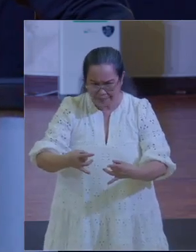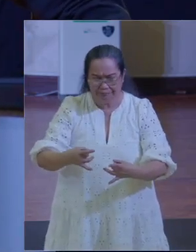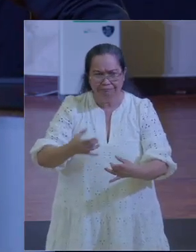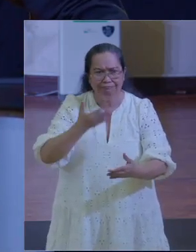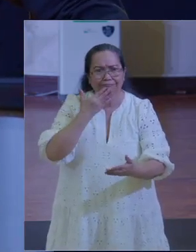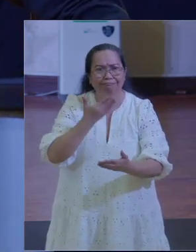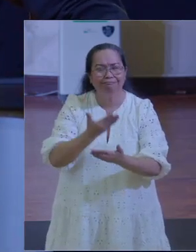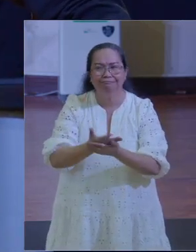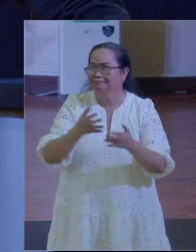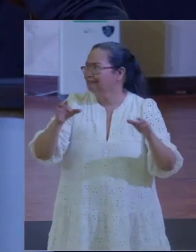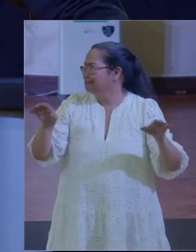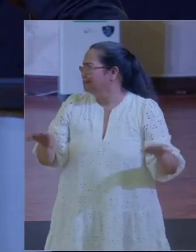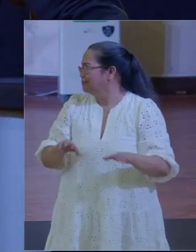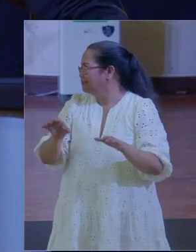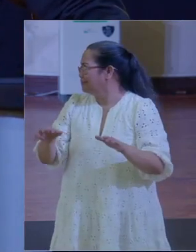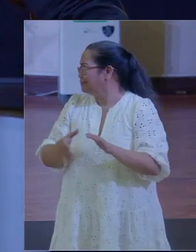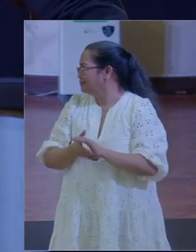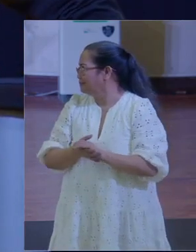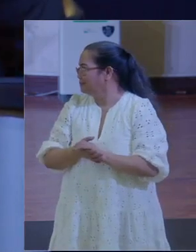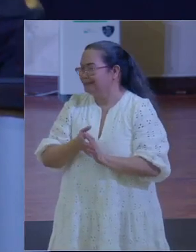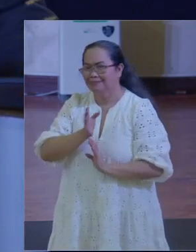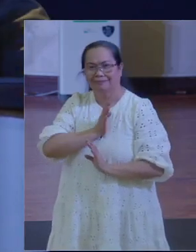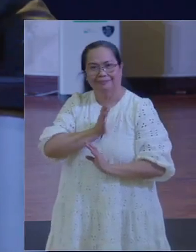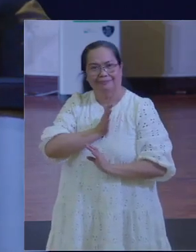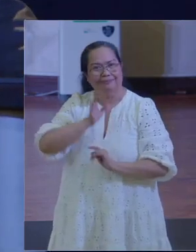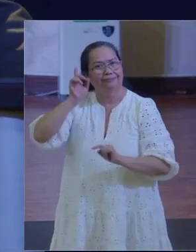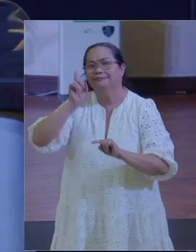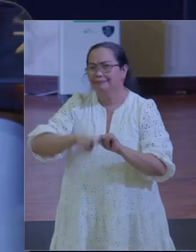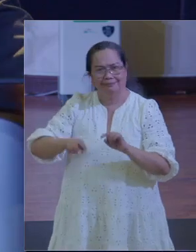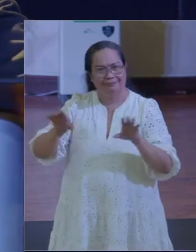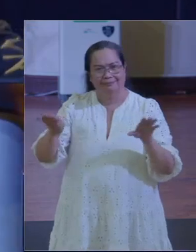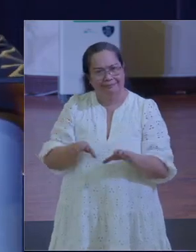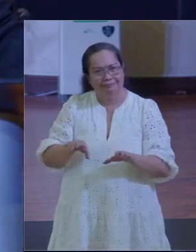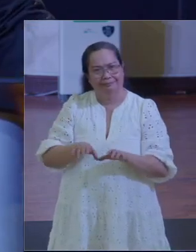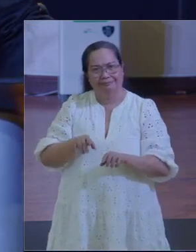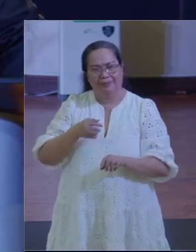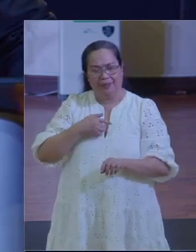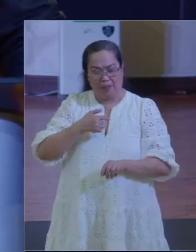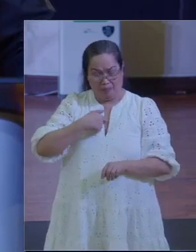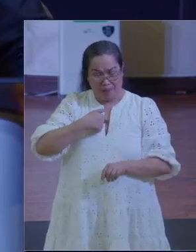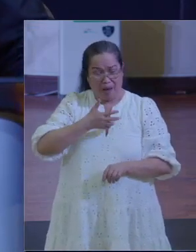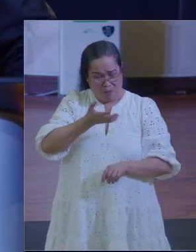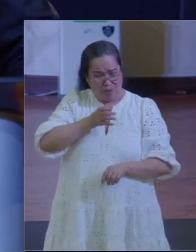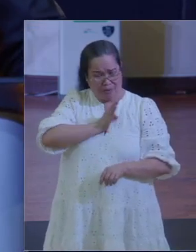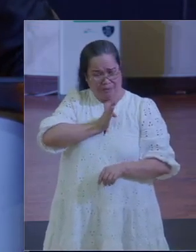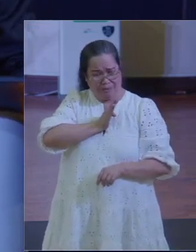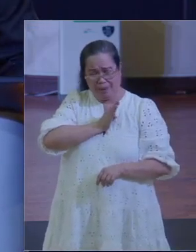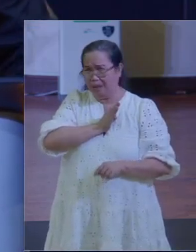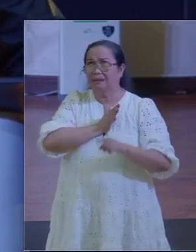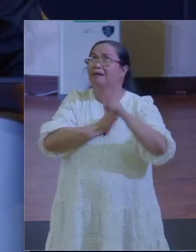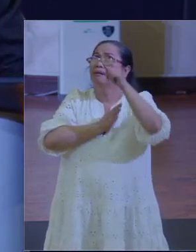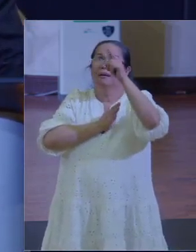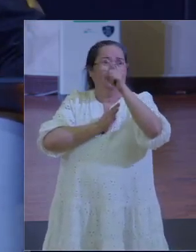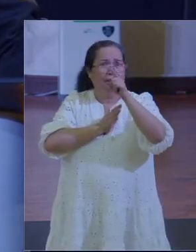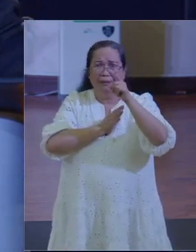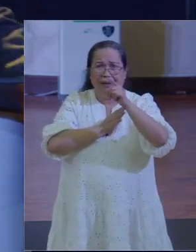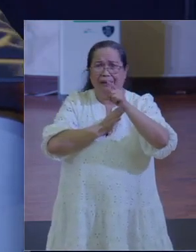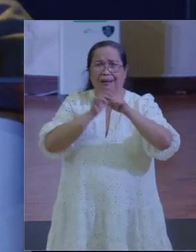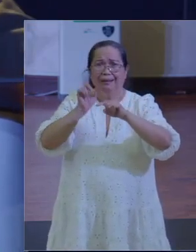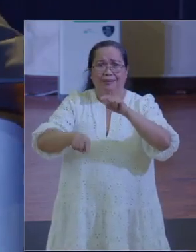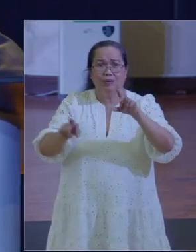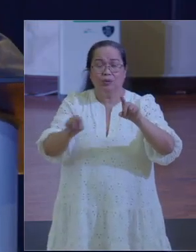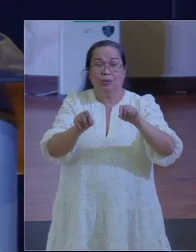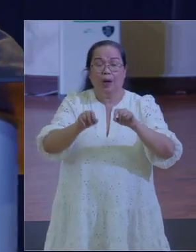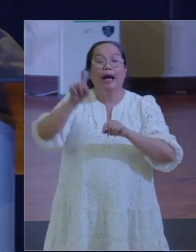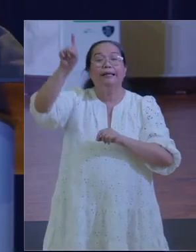gumawa, Gusto kong bumait, pero gusto kong bumait, pero di ko magawa. Nasa Diyos ang awa, nasa